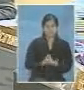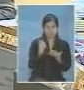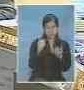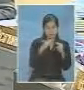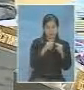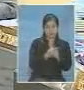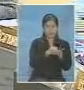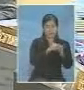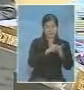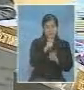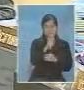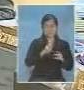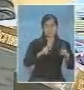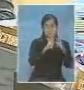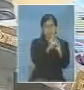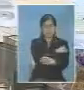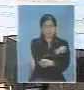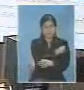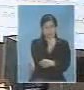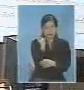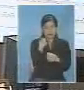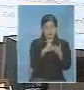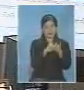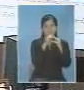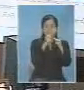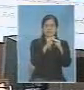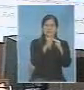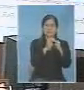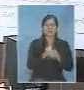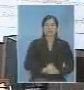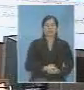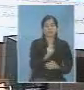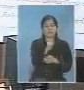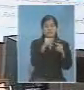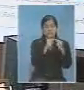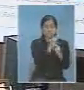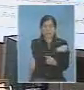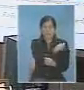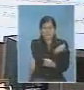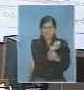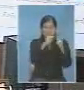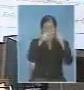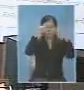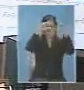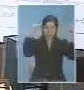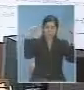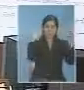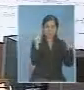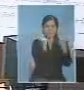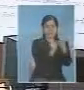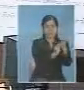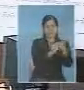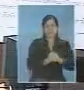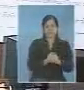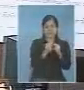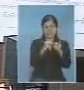วงสาธารณสุขที่ขอในส่วนของการบรรจุแพทย์พยาบาลมาแต่ปัญหาต้องกราบเรียนอย่างนี้ค่ะว่าที่ได้รับมาเนี่ยเป็นลักษ